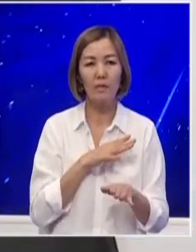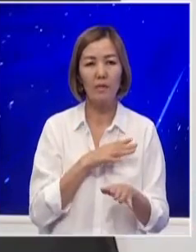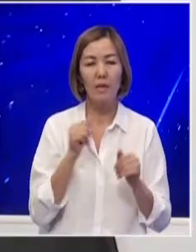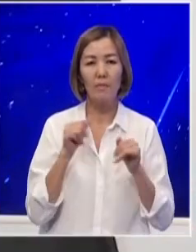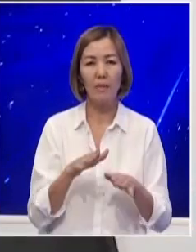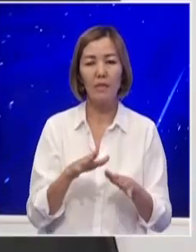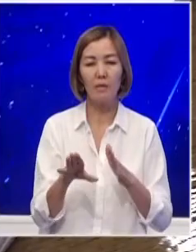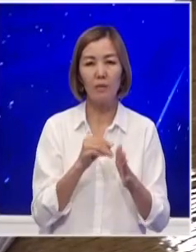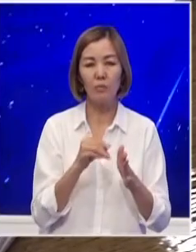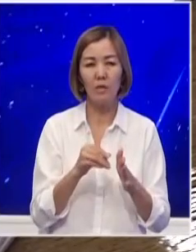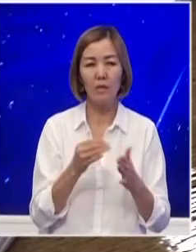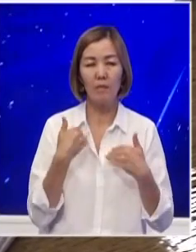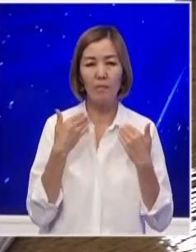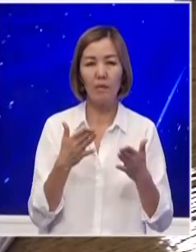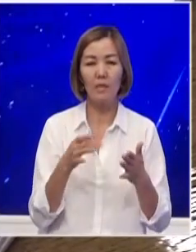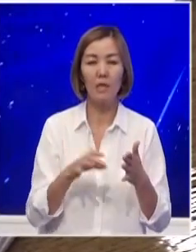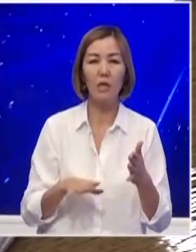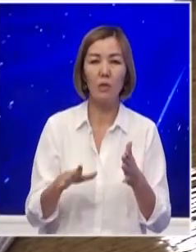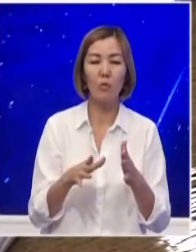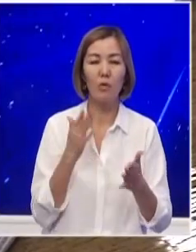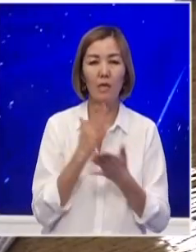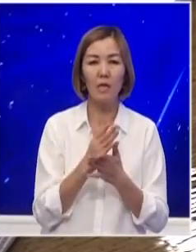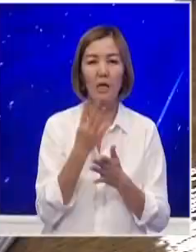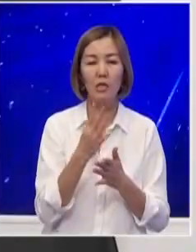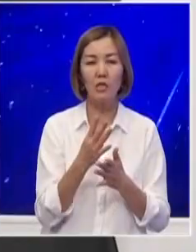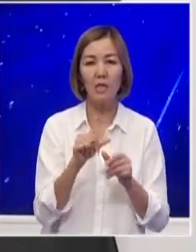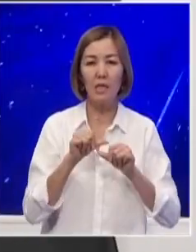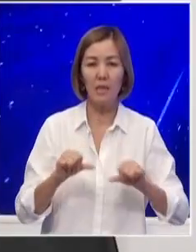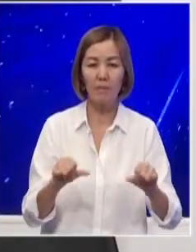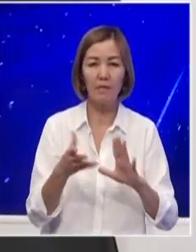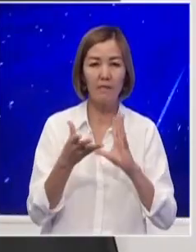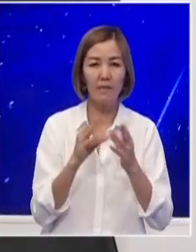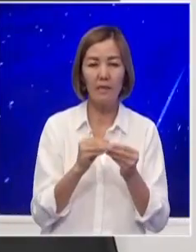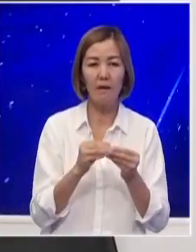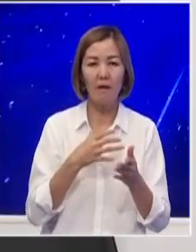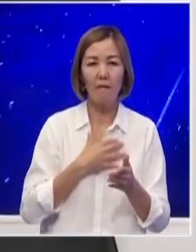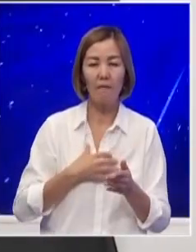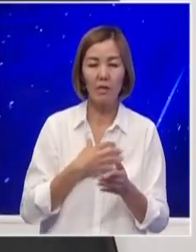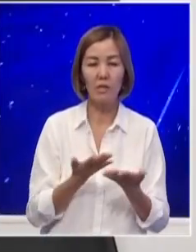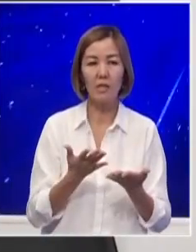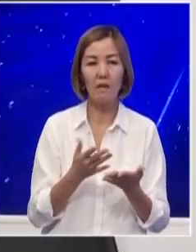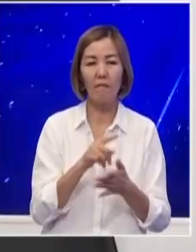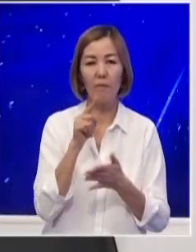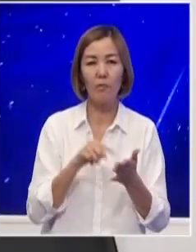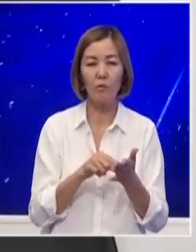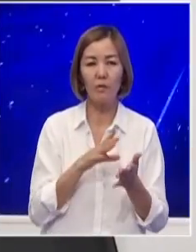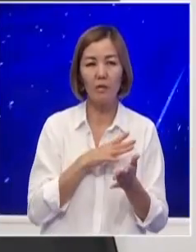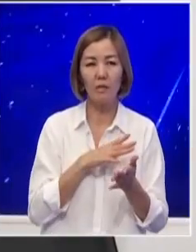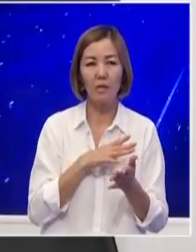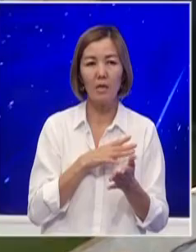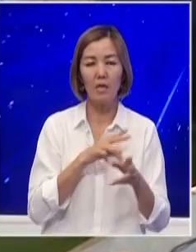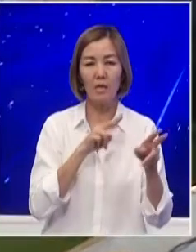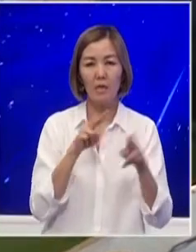принято депутатами Маслихата. Так как в регионе у нас существует 4 комиссии, все озвученные важные для края вопросы находятся на их